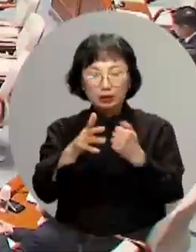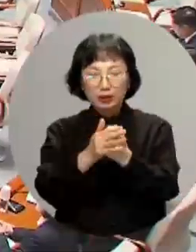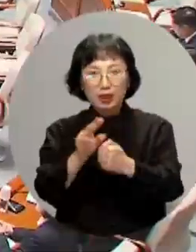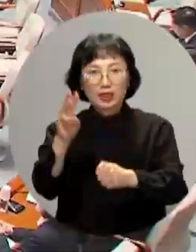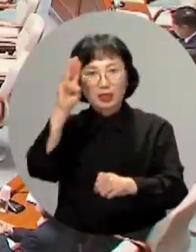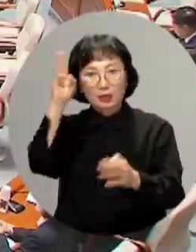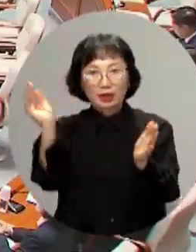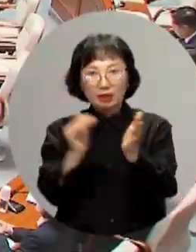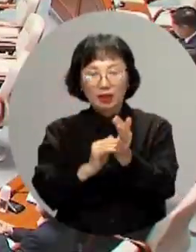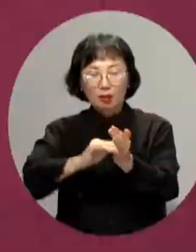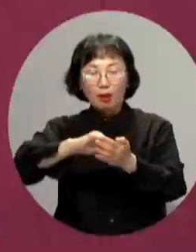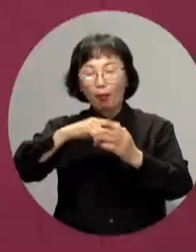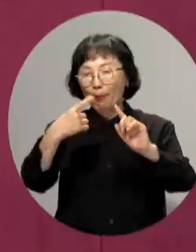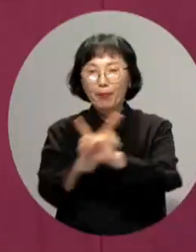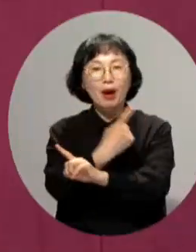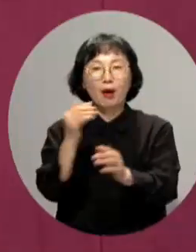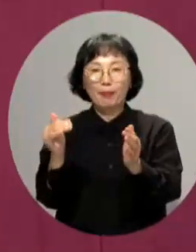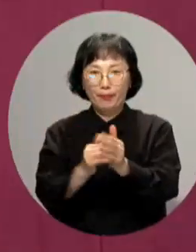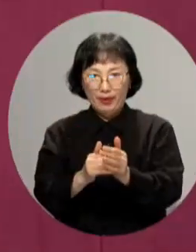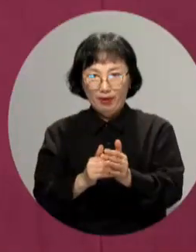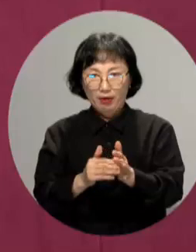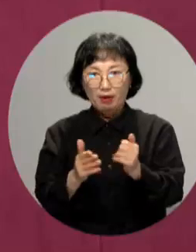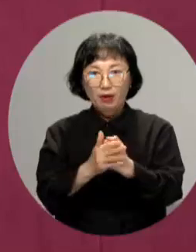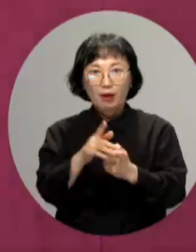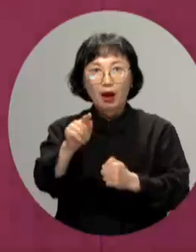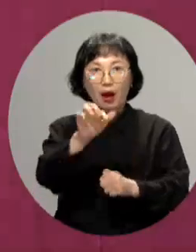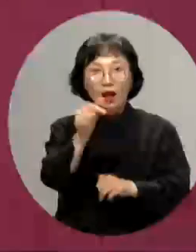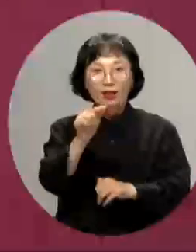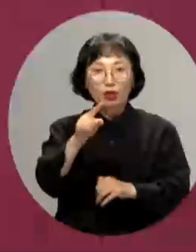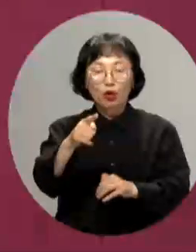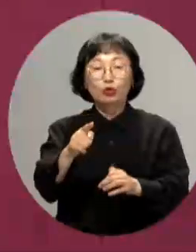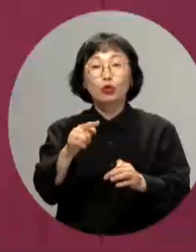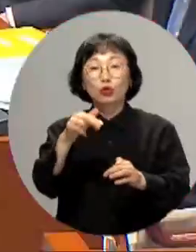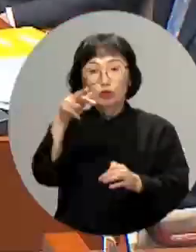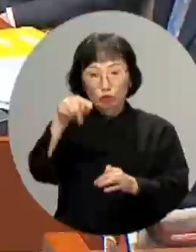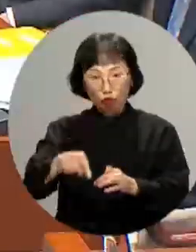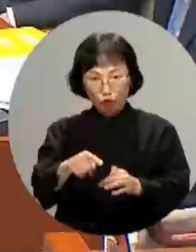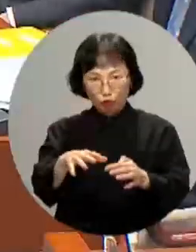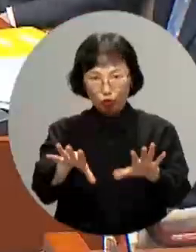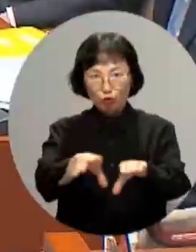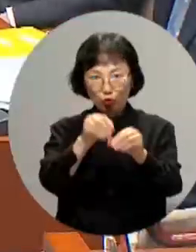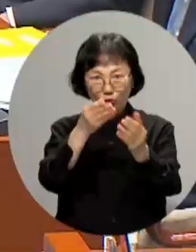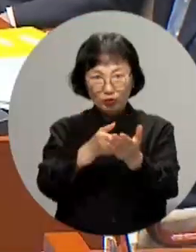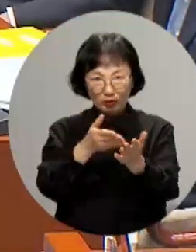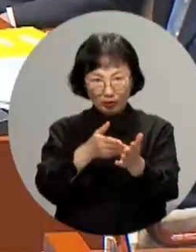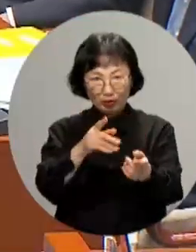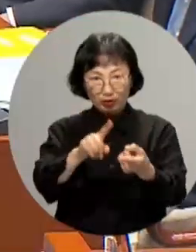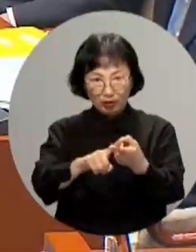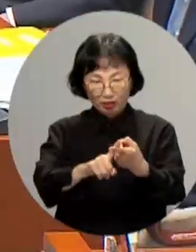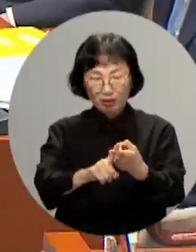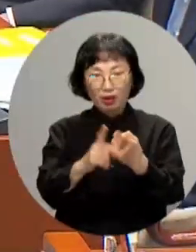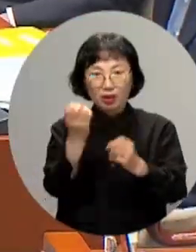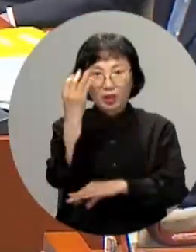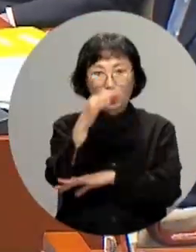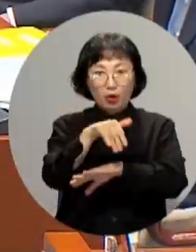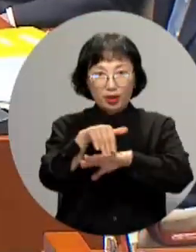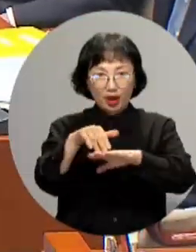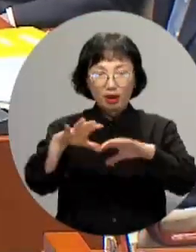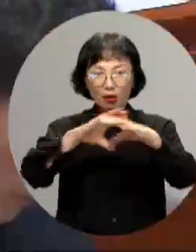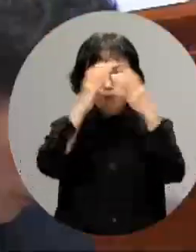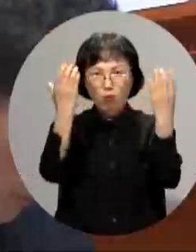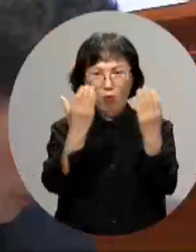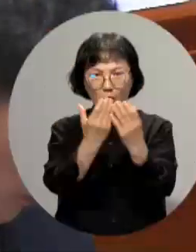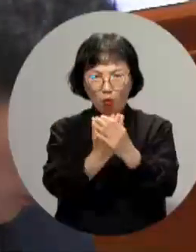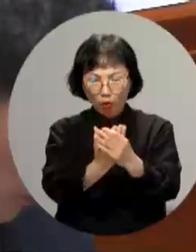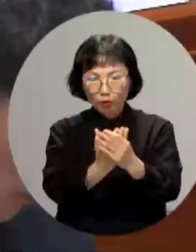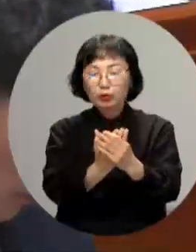끝나자 180도 돌변했습니다. 한덕수 총리가 돌연 새만금 개발의 마스터 플랜인 기본 계획을 전면